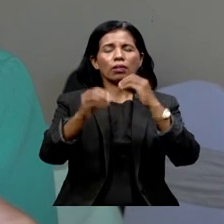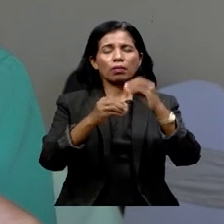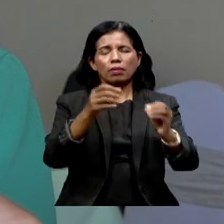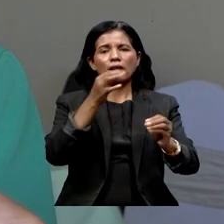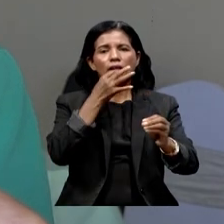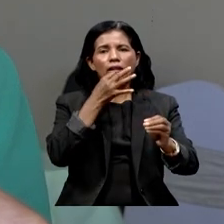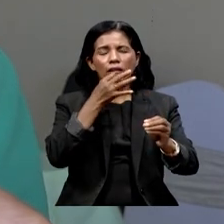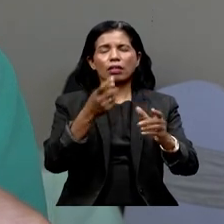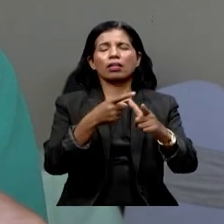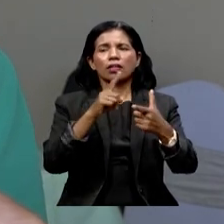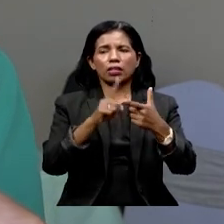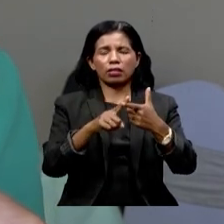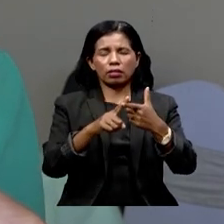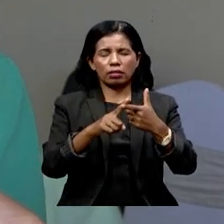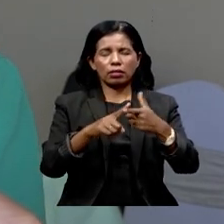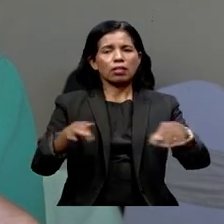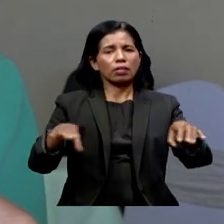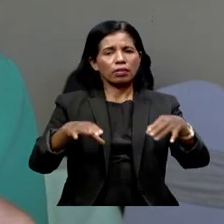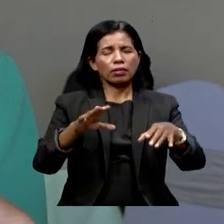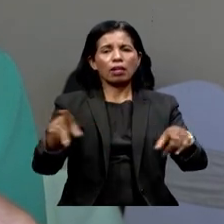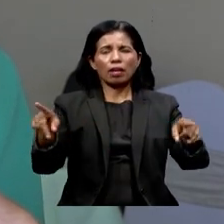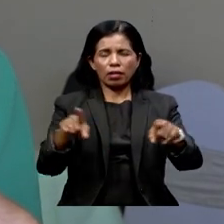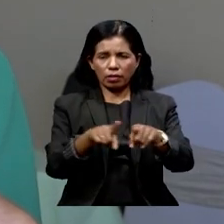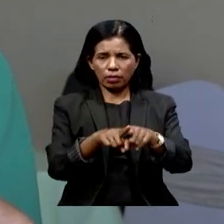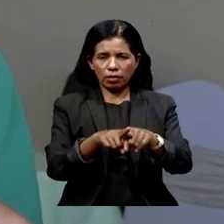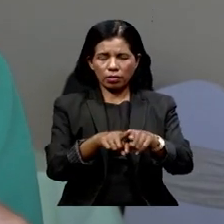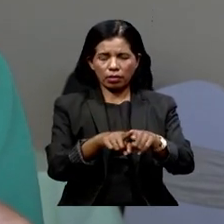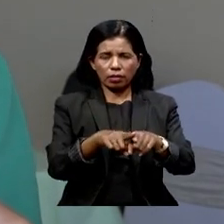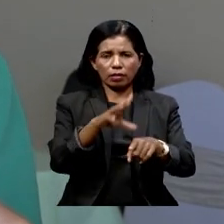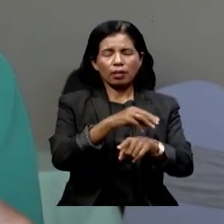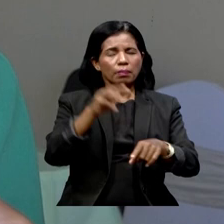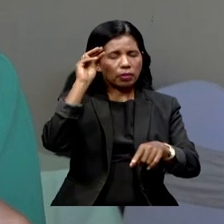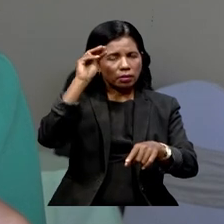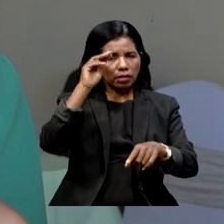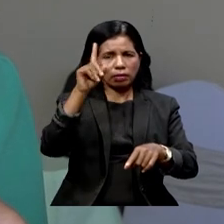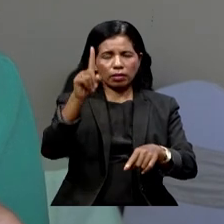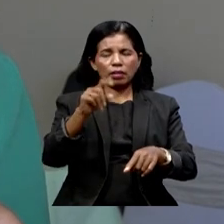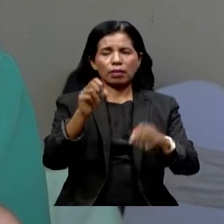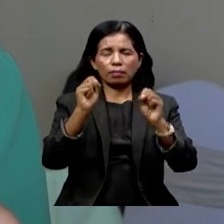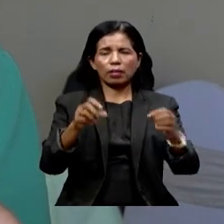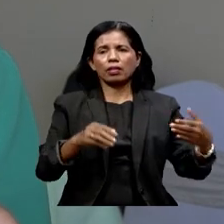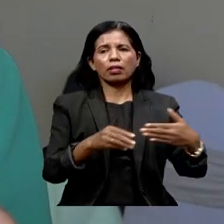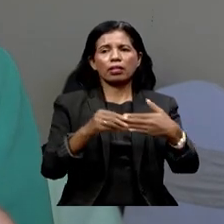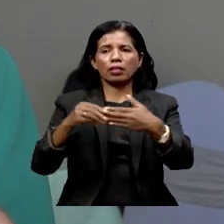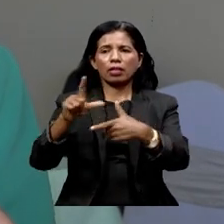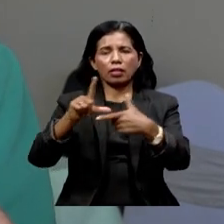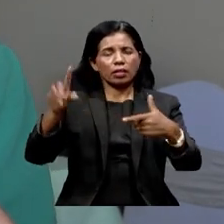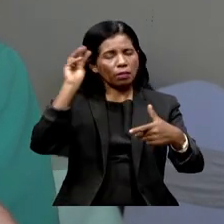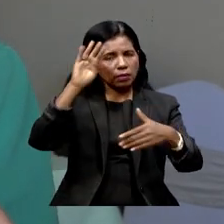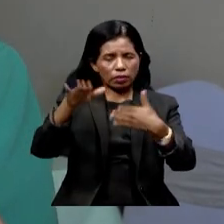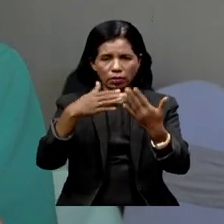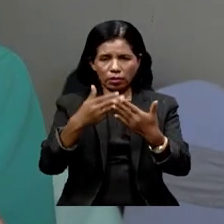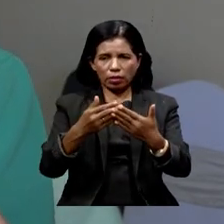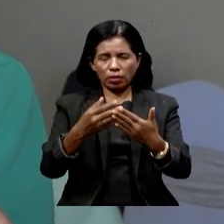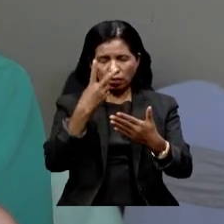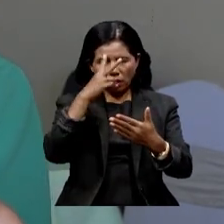na san constante el ni papel han san organ interministerial ida ke bele organiza ho linhas ministrais sira ato